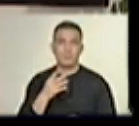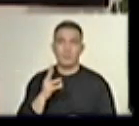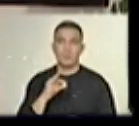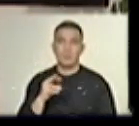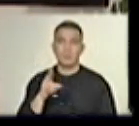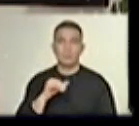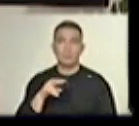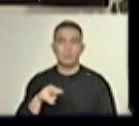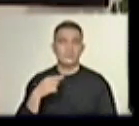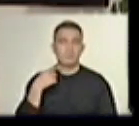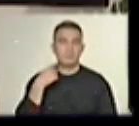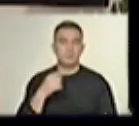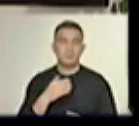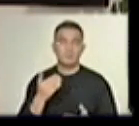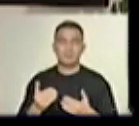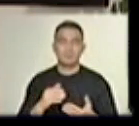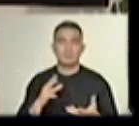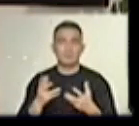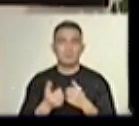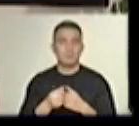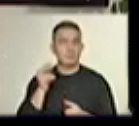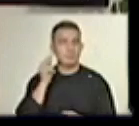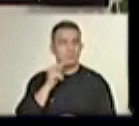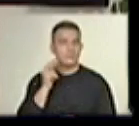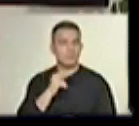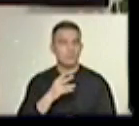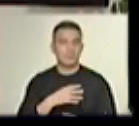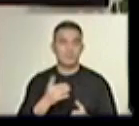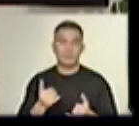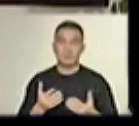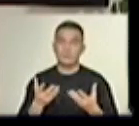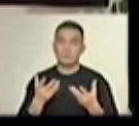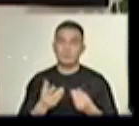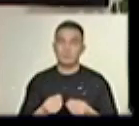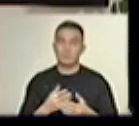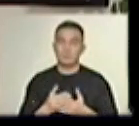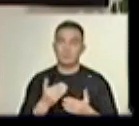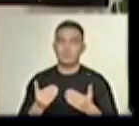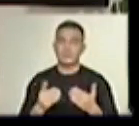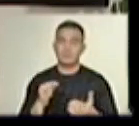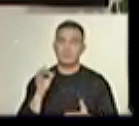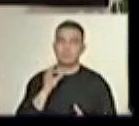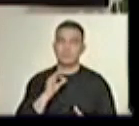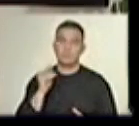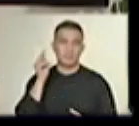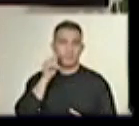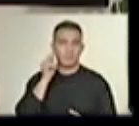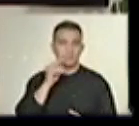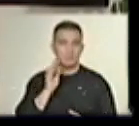moduli mavzularini o'rgangan edik. Bugun esa mana shu bilimlarimizni mustahkamlaymiz.